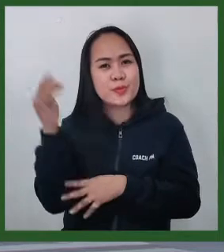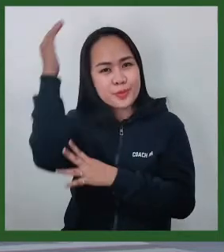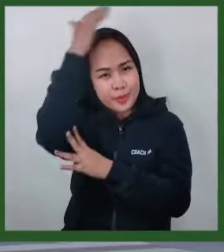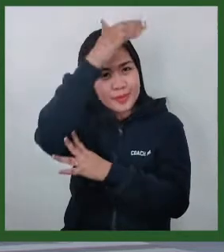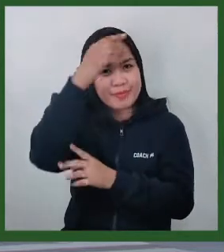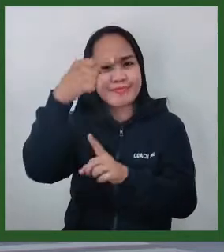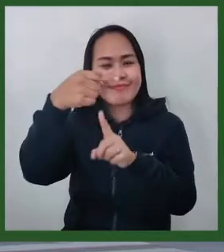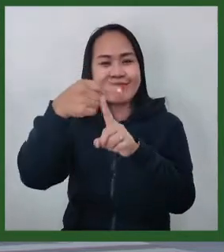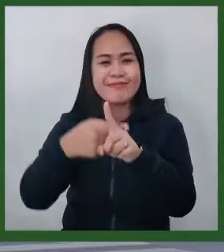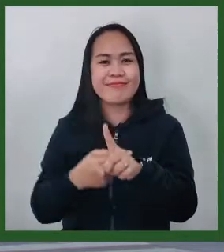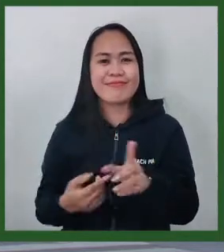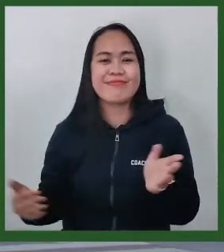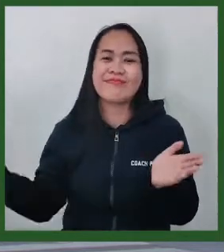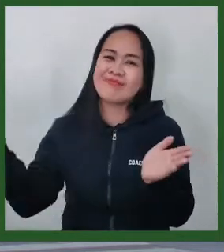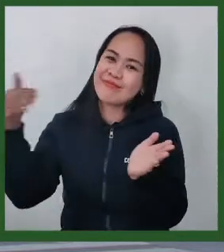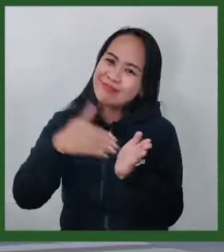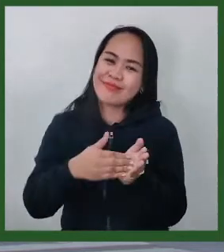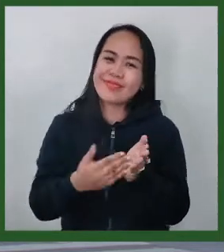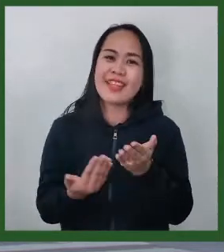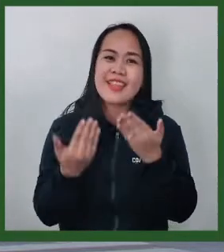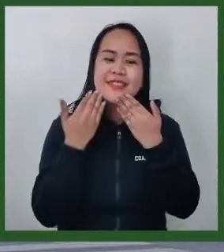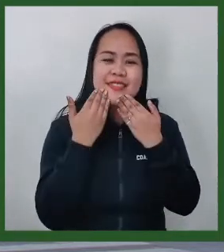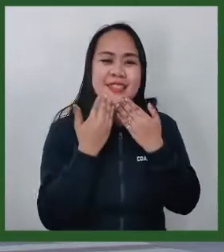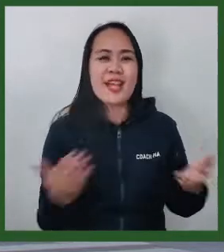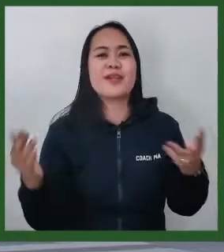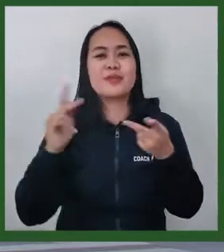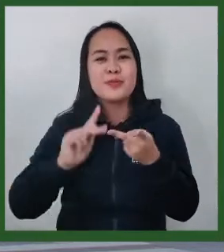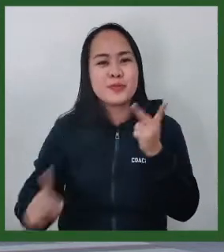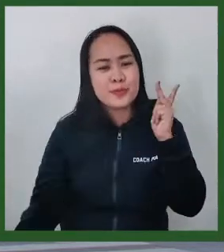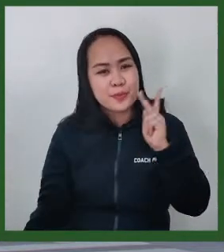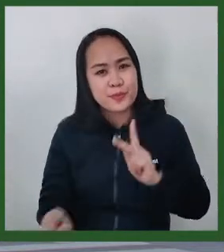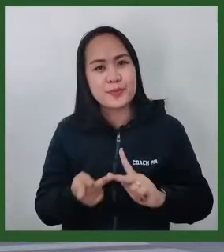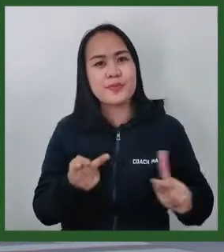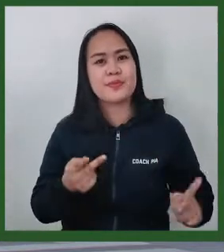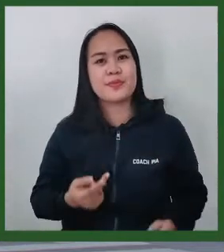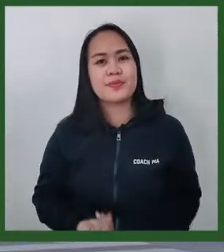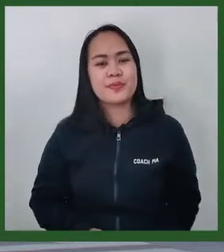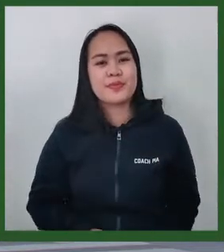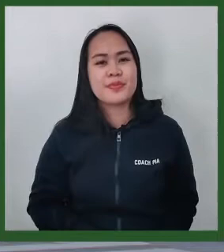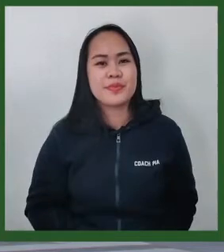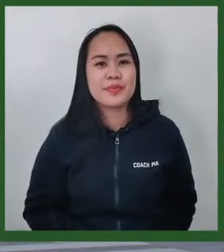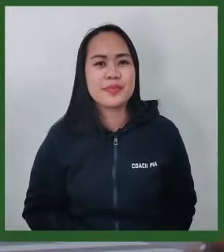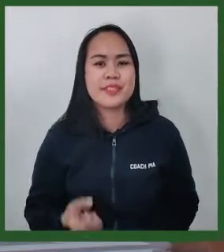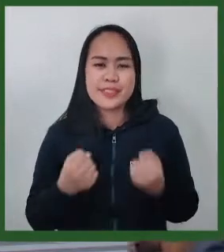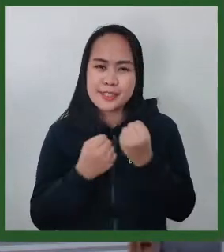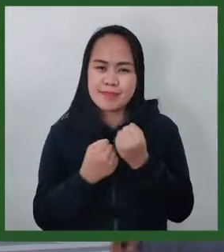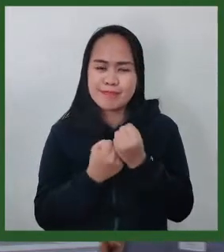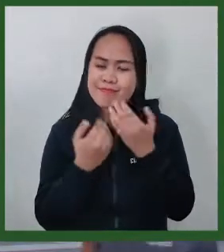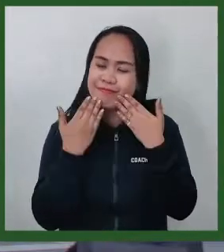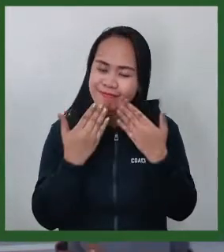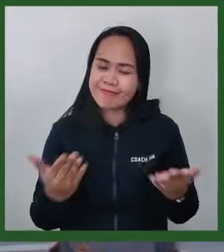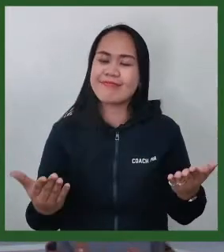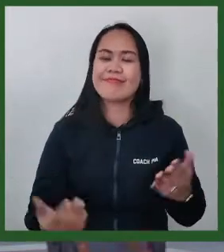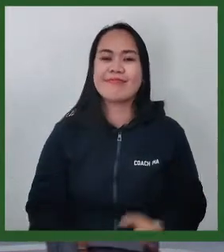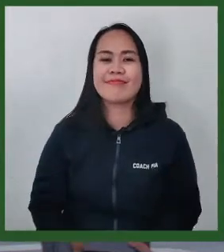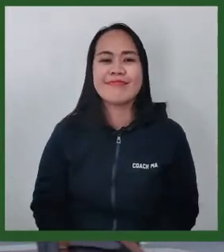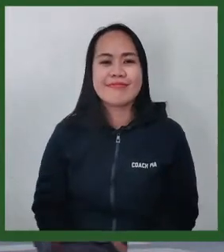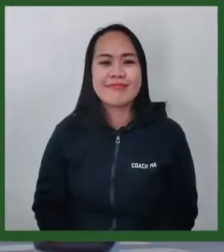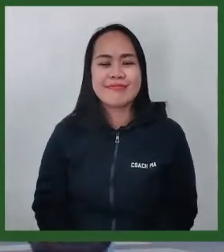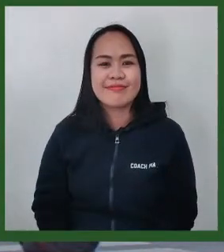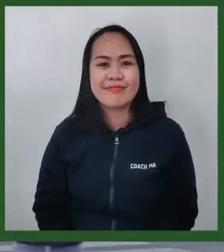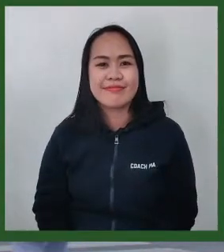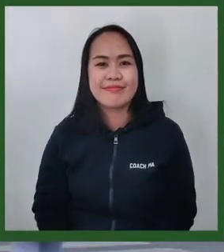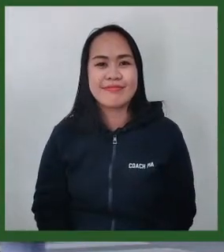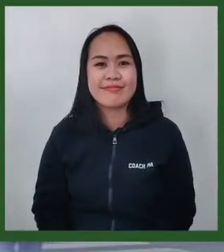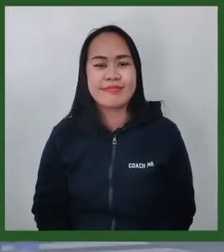Month. So, muli, sa lahat po ng ating mga kapartners, maraming salamat po sa inyong mga tulong. Kasama